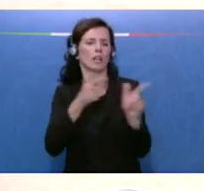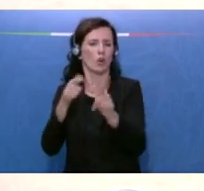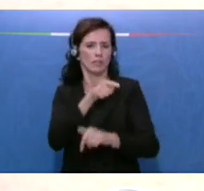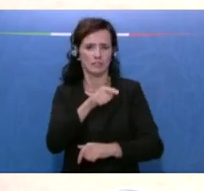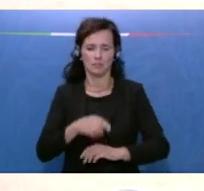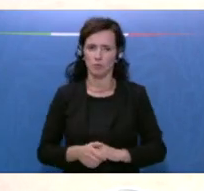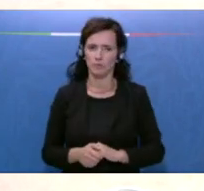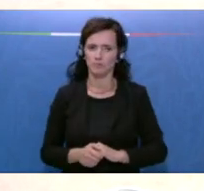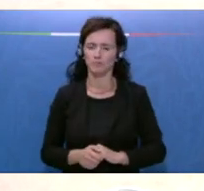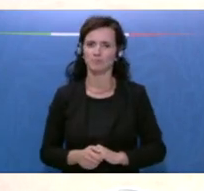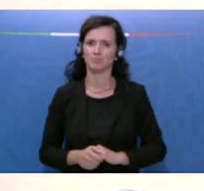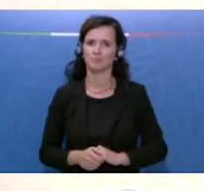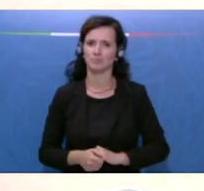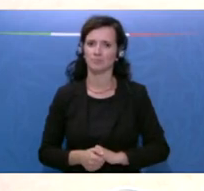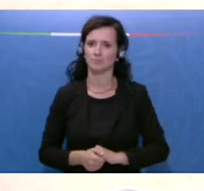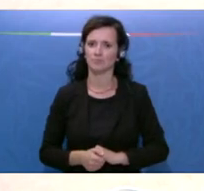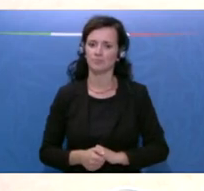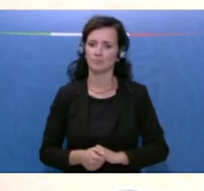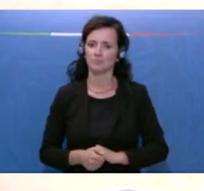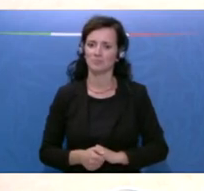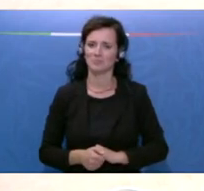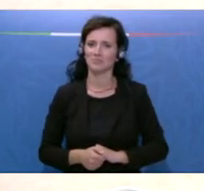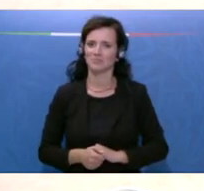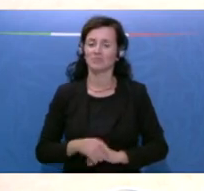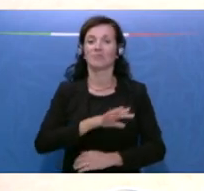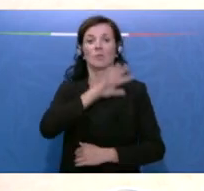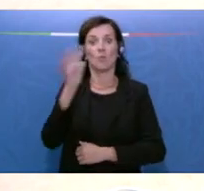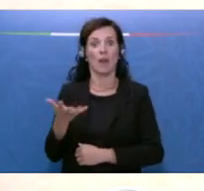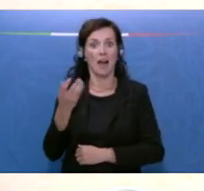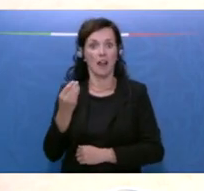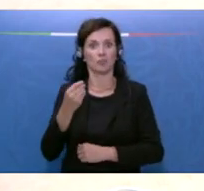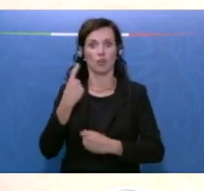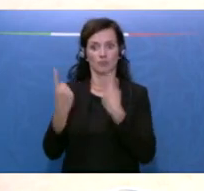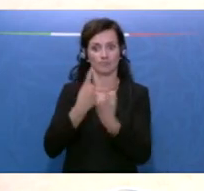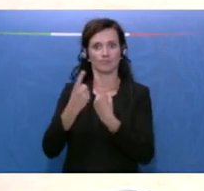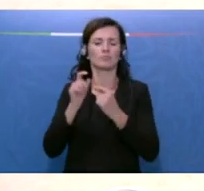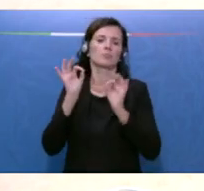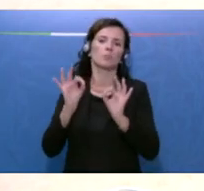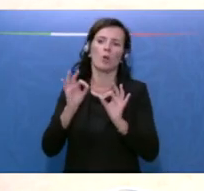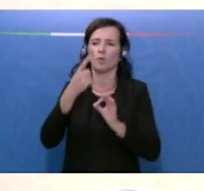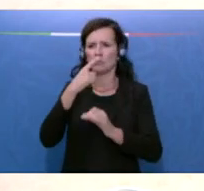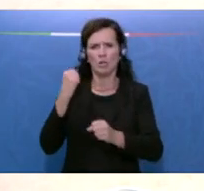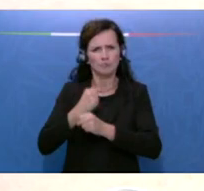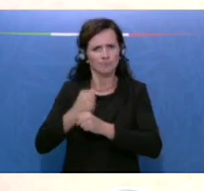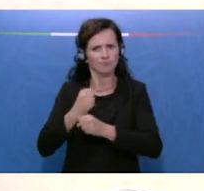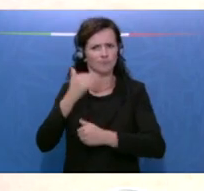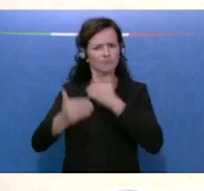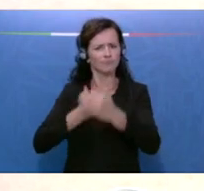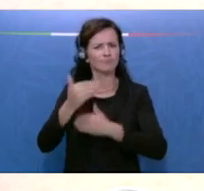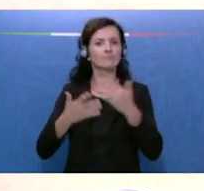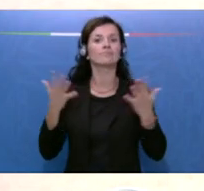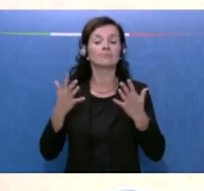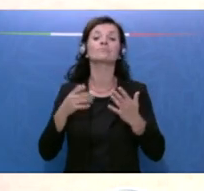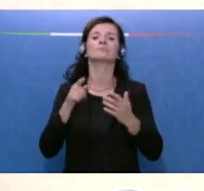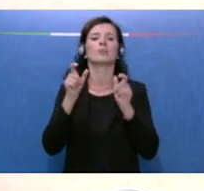poi un'altra questione questa più operativa è stata quella che riguarda l'aeroporto di kabul